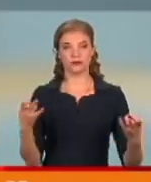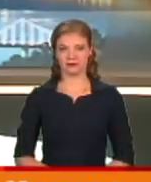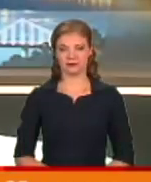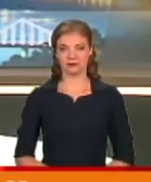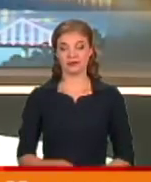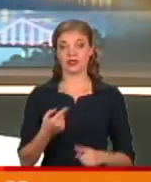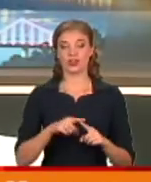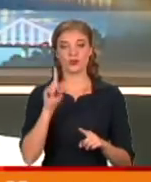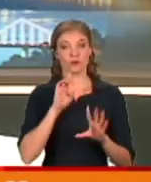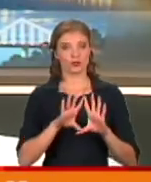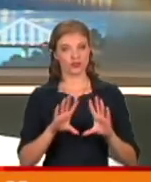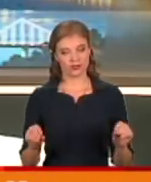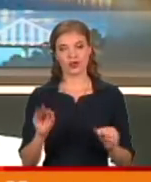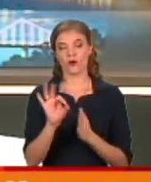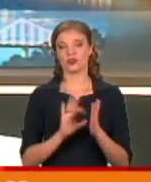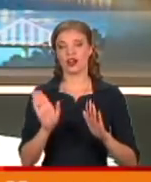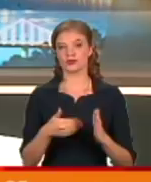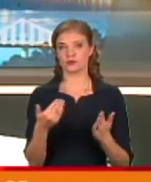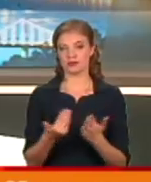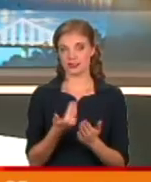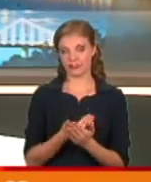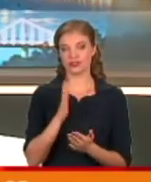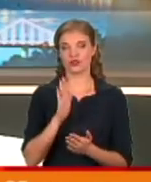потрібно. На цьому поки що все. Одразу після